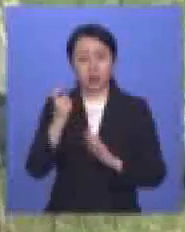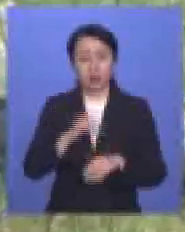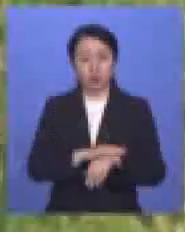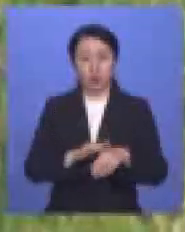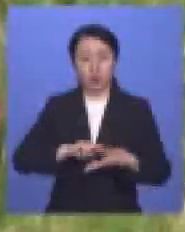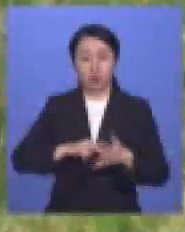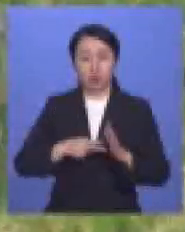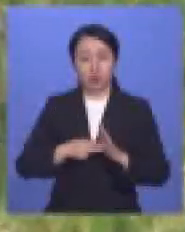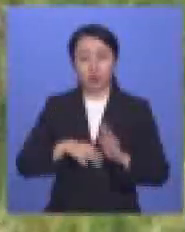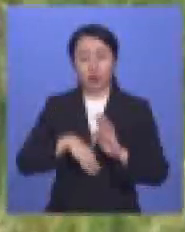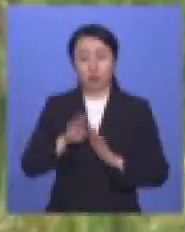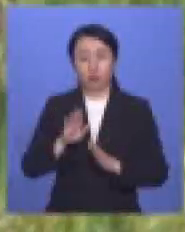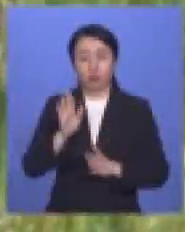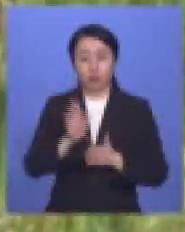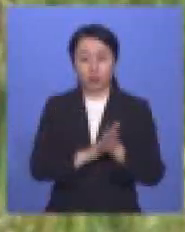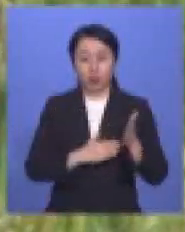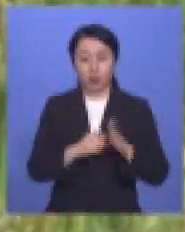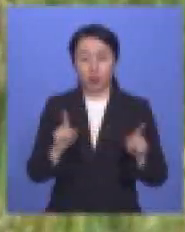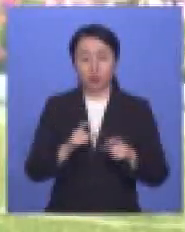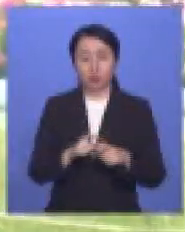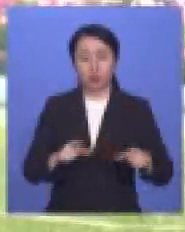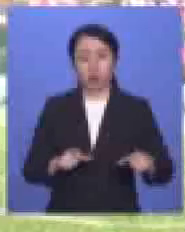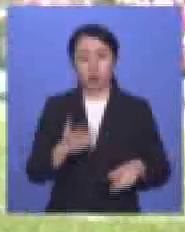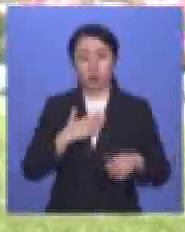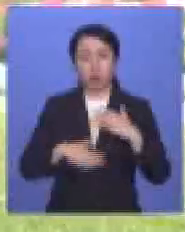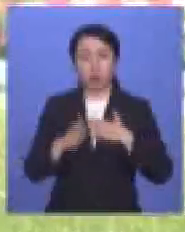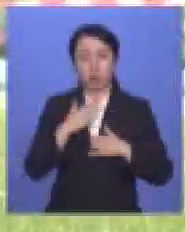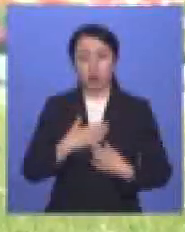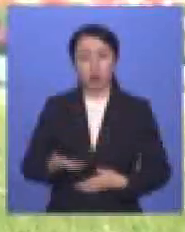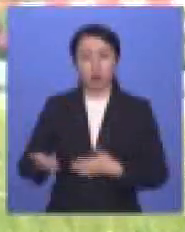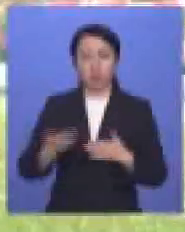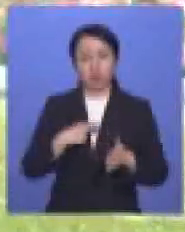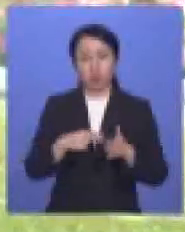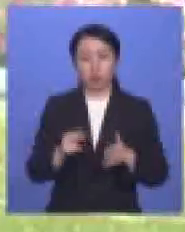планирует обновить и покрасить фасад, чтобы покупателям было еще приятнее приходить за покупками.